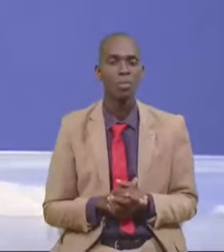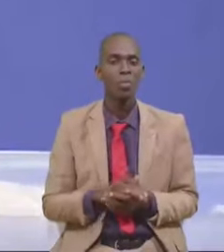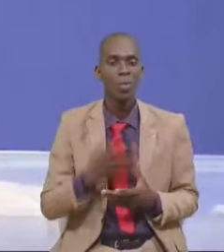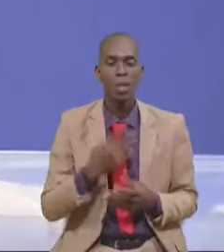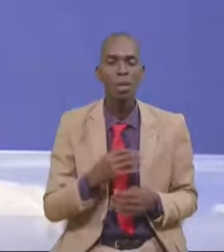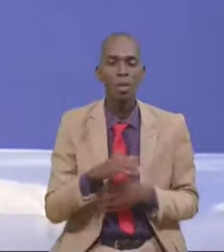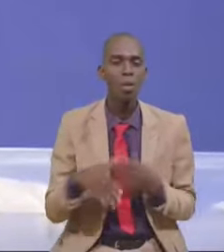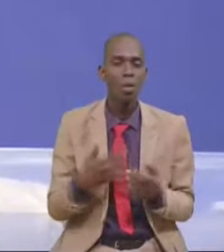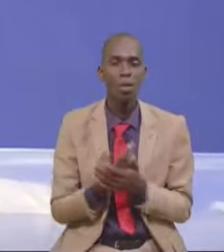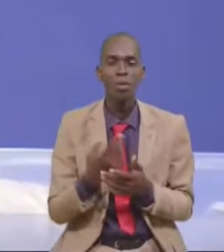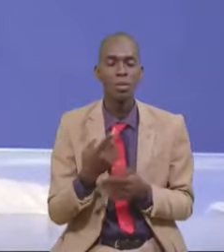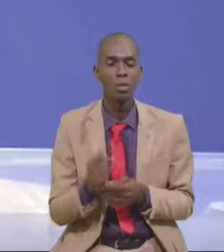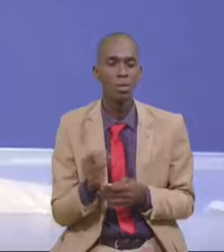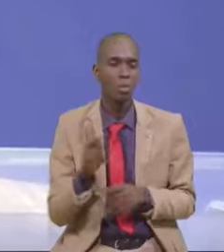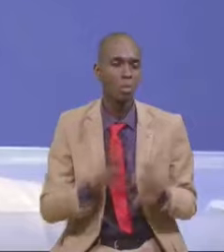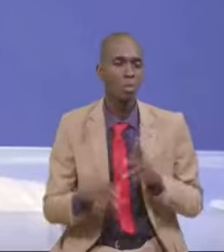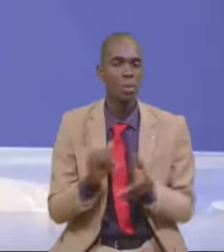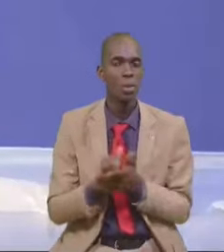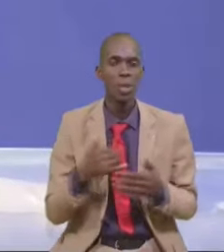Vous, si vous le recevez, lui, la vérité.